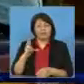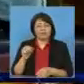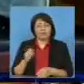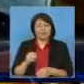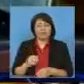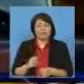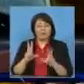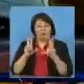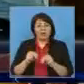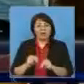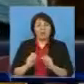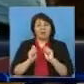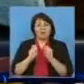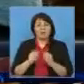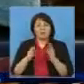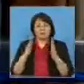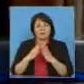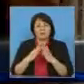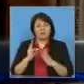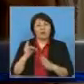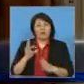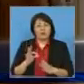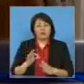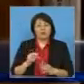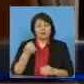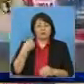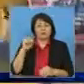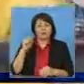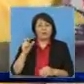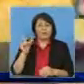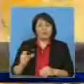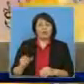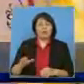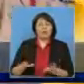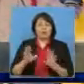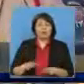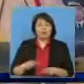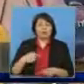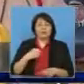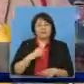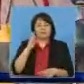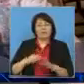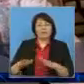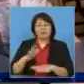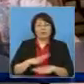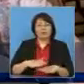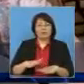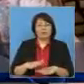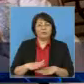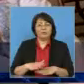он остался патриотом своей родины, воспитав целую плеяду чемпионов, силу которых знал весь Советский Союз.